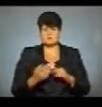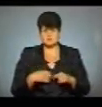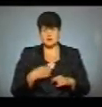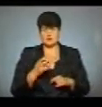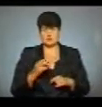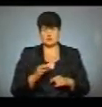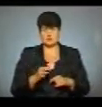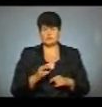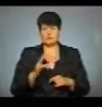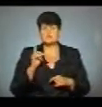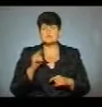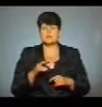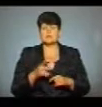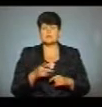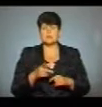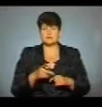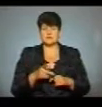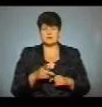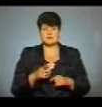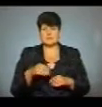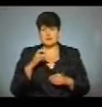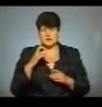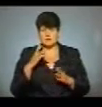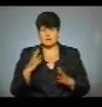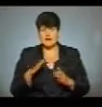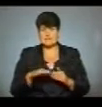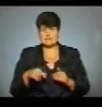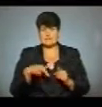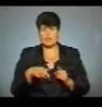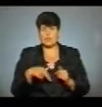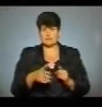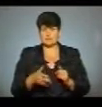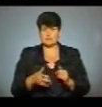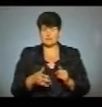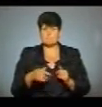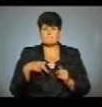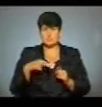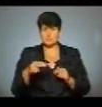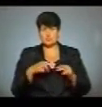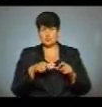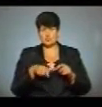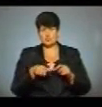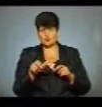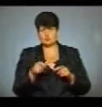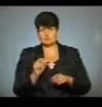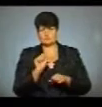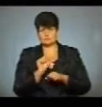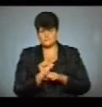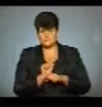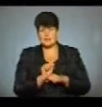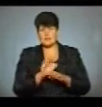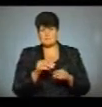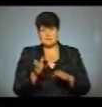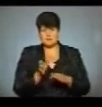страшно. Хто його знає, як нога провалиться, а не дай Бог, а діти ходять. Пішохідну зону моста перекрили і після демонтажу